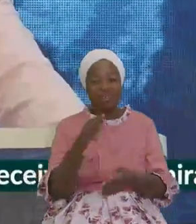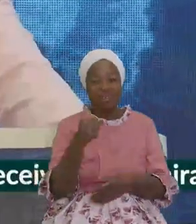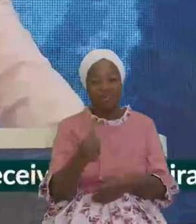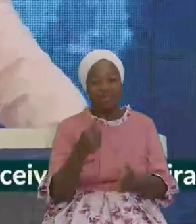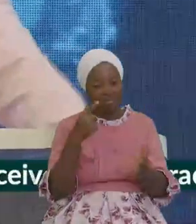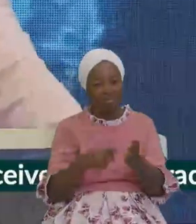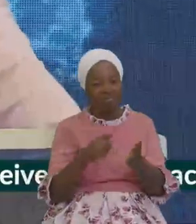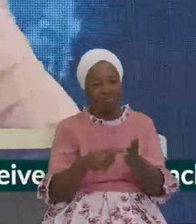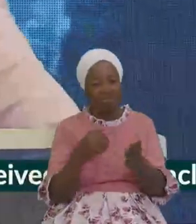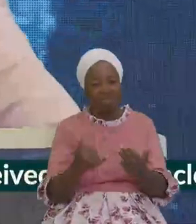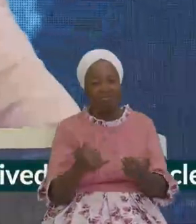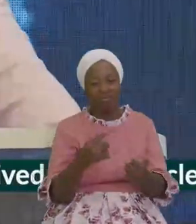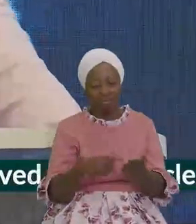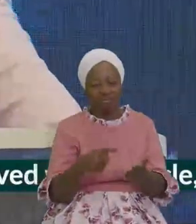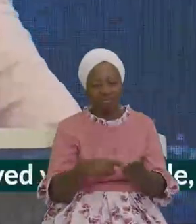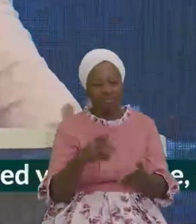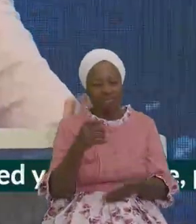Examine-toi maintenant.